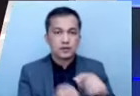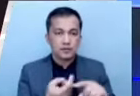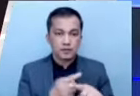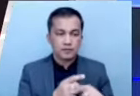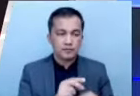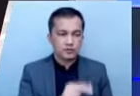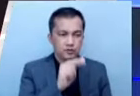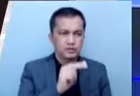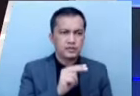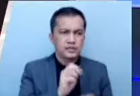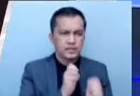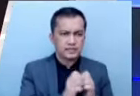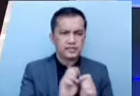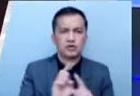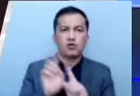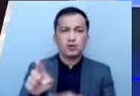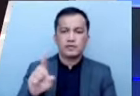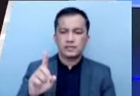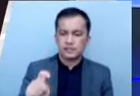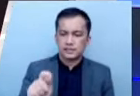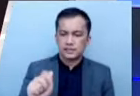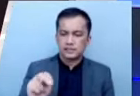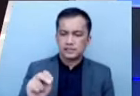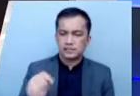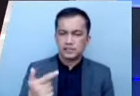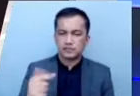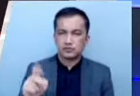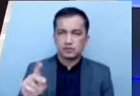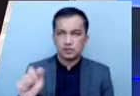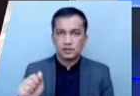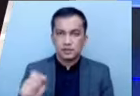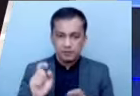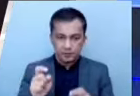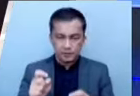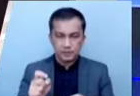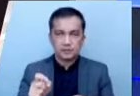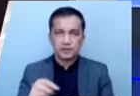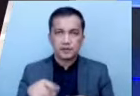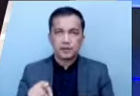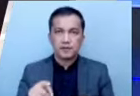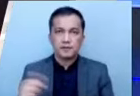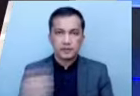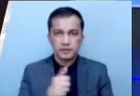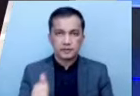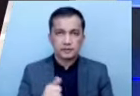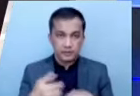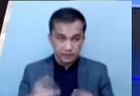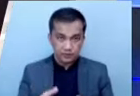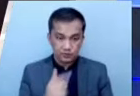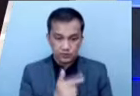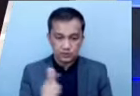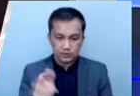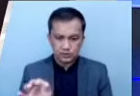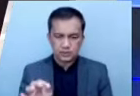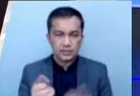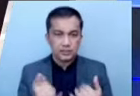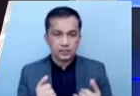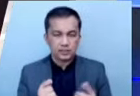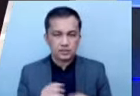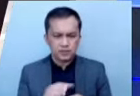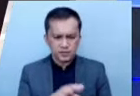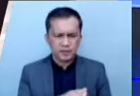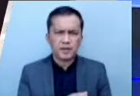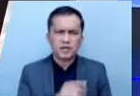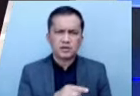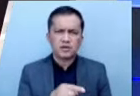Sora. Pabibilisin ito ang mga biyahe pag natapos sa 2029. Pero sa ngayon, pinababagal daw ang